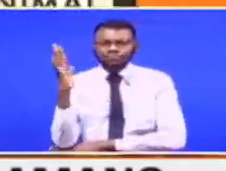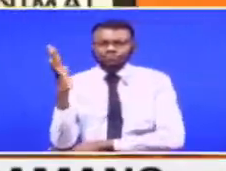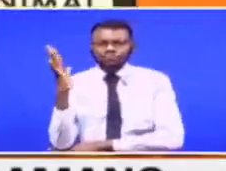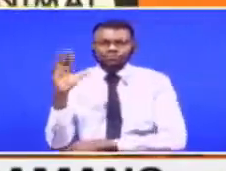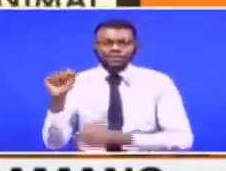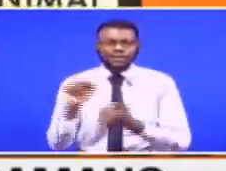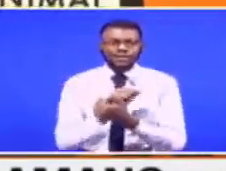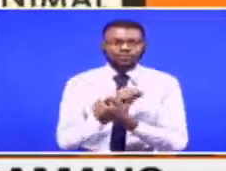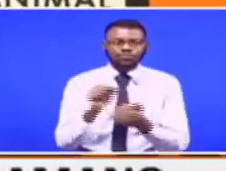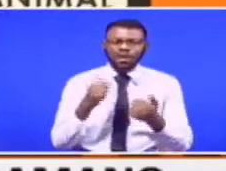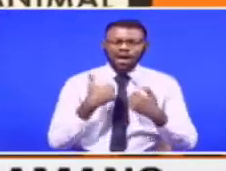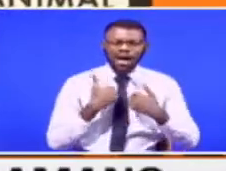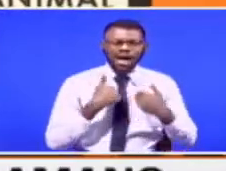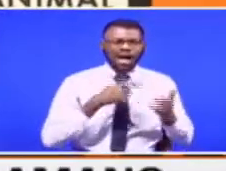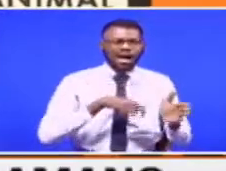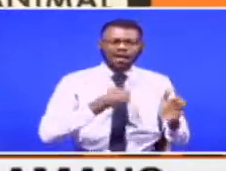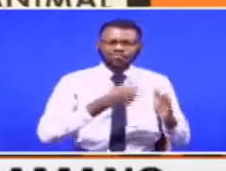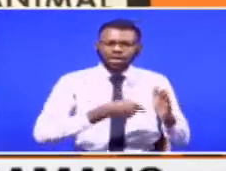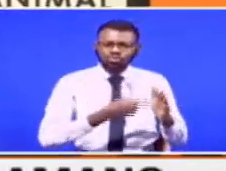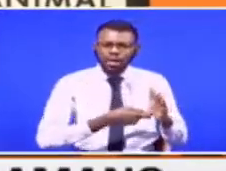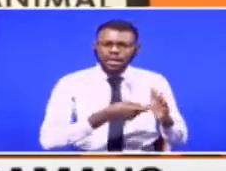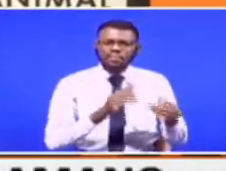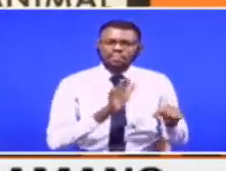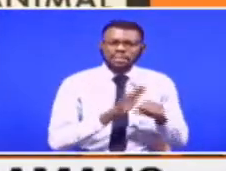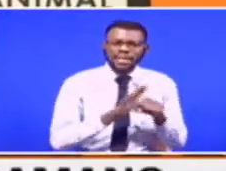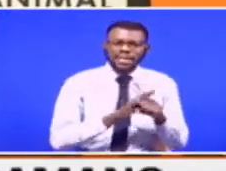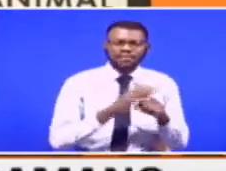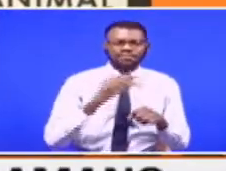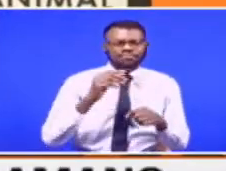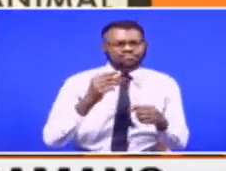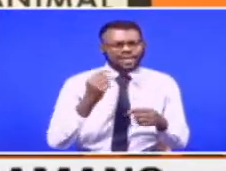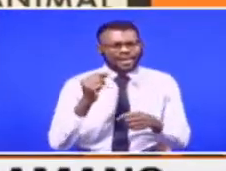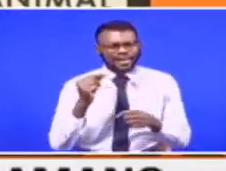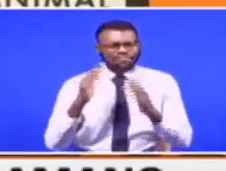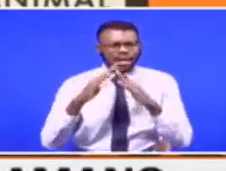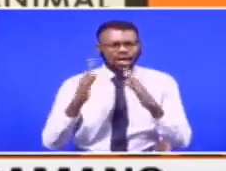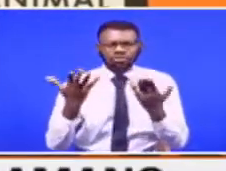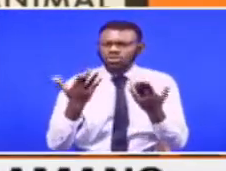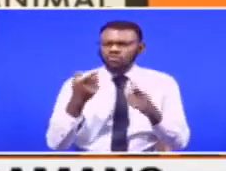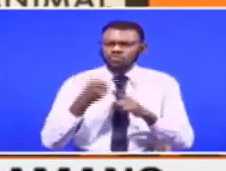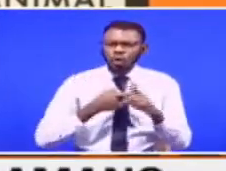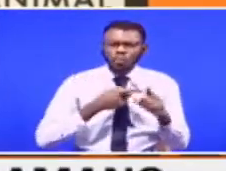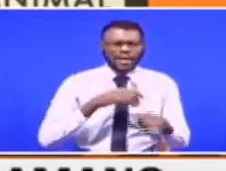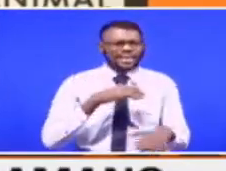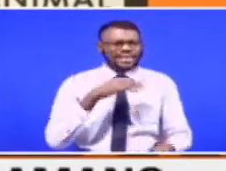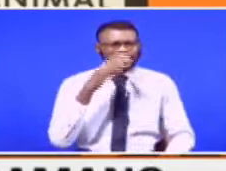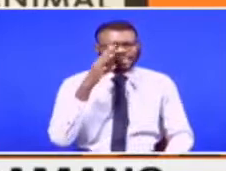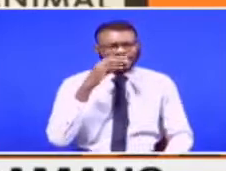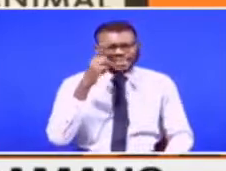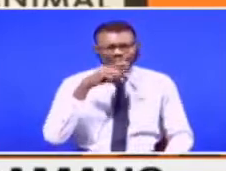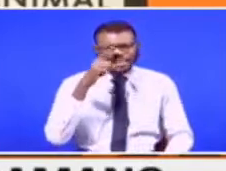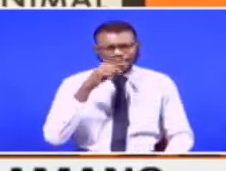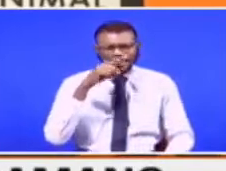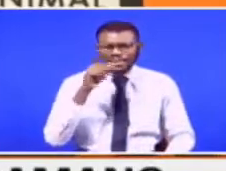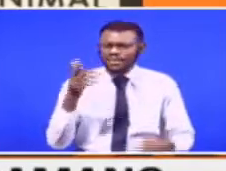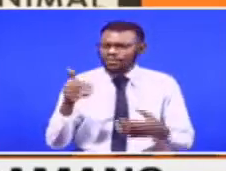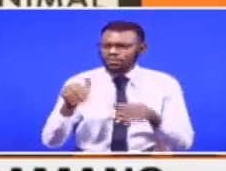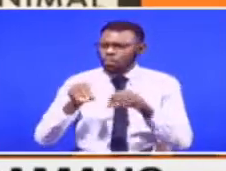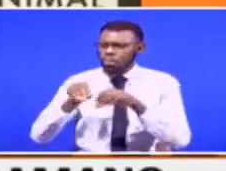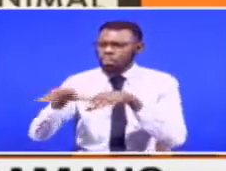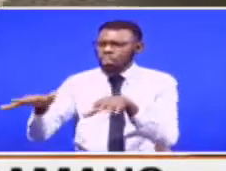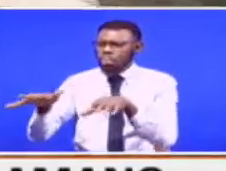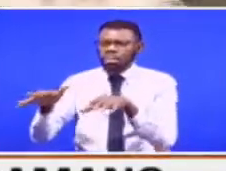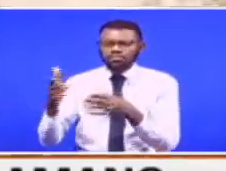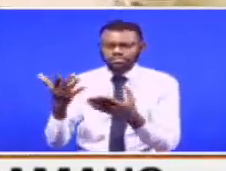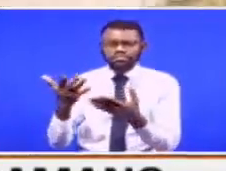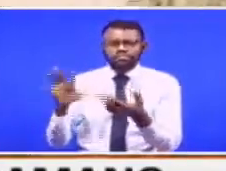greenhouse gas that cause climate change is actually produced by the West. But at the same time, Africa has to take